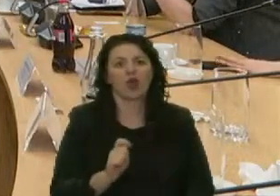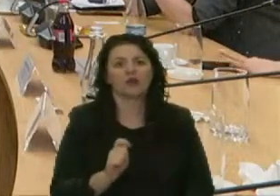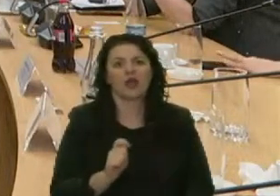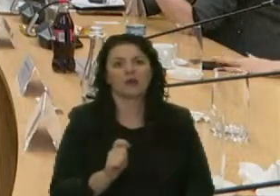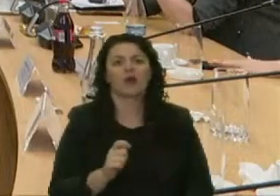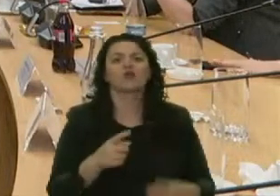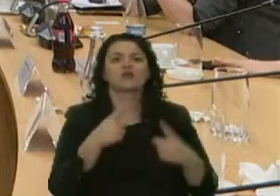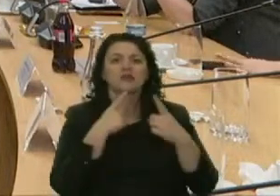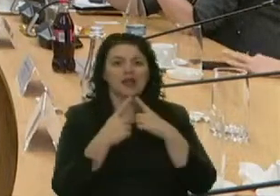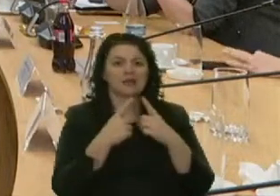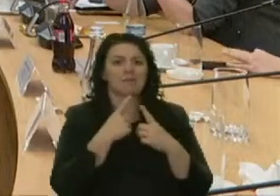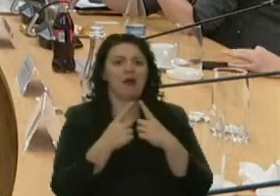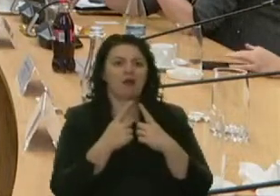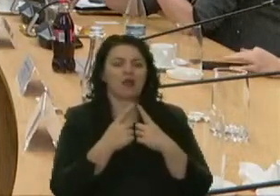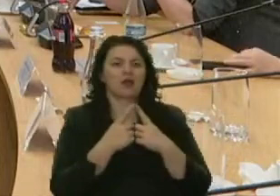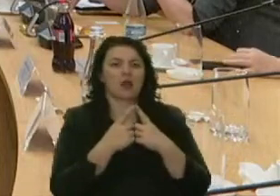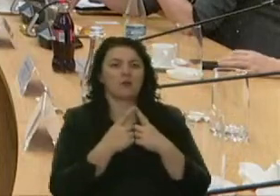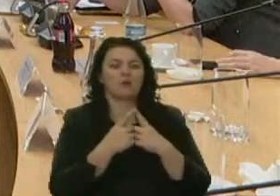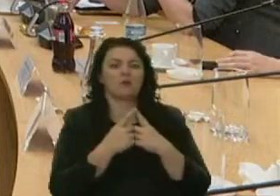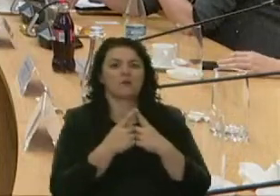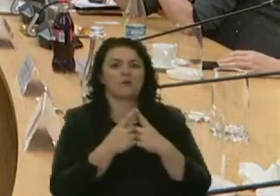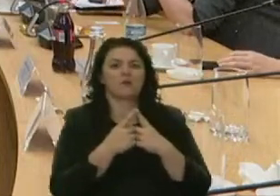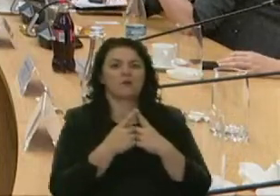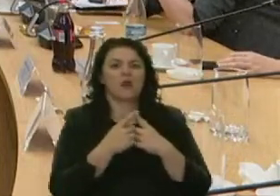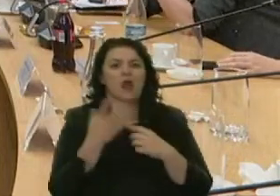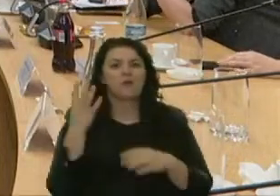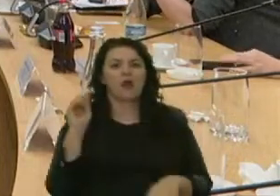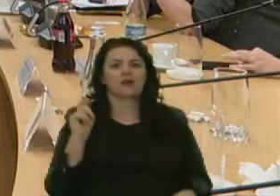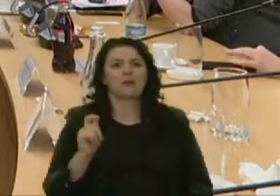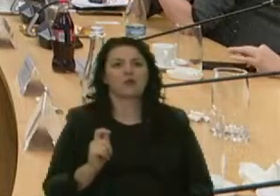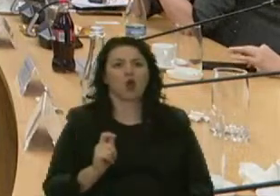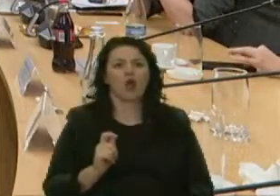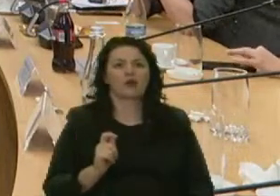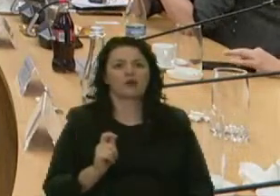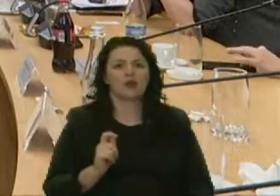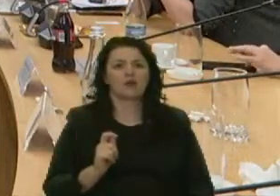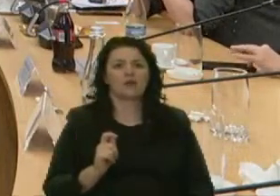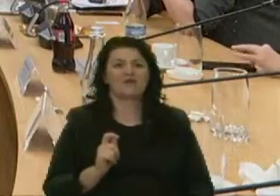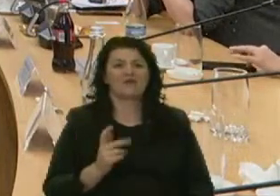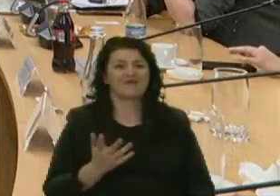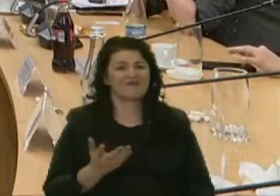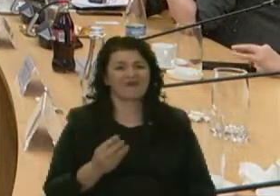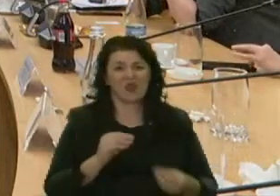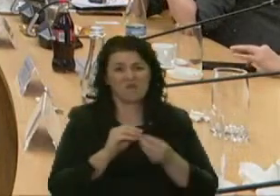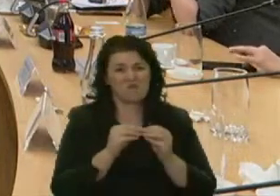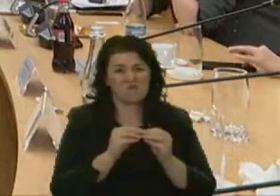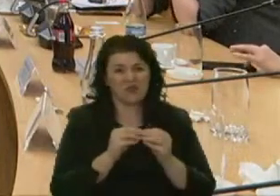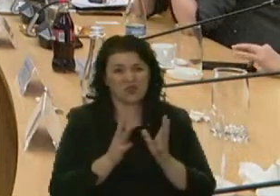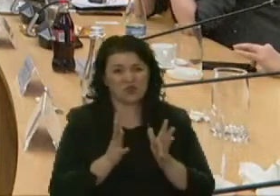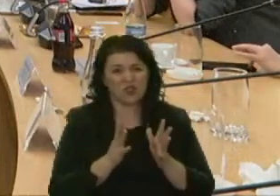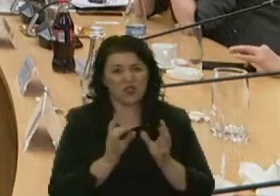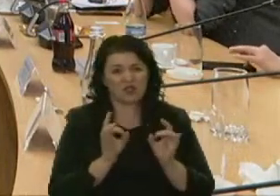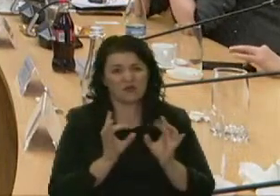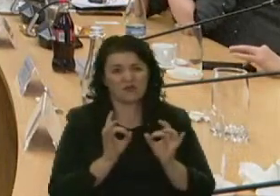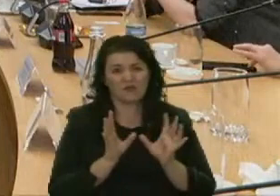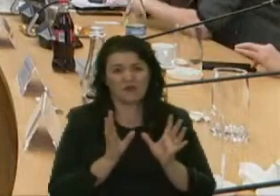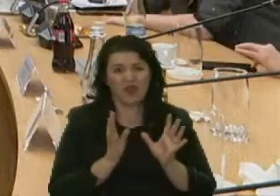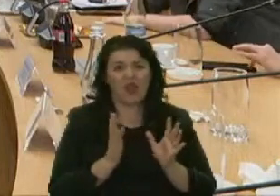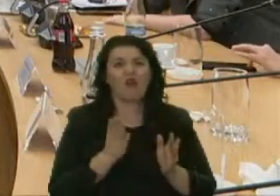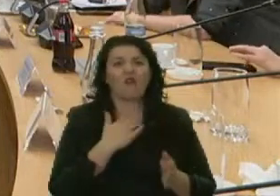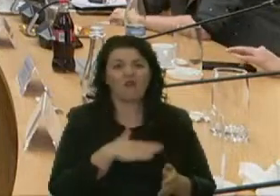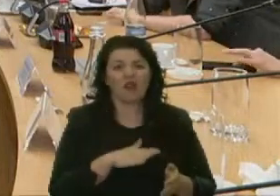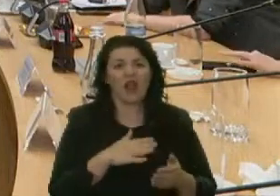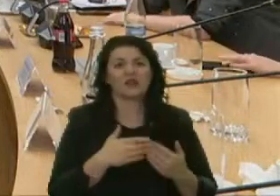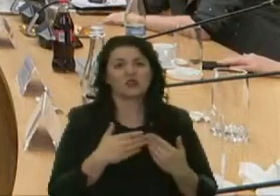asta în pe pe alte proiecte de stp Startup Nation e un mix ciudat vrei să susții tot vrei să dai